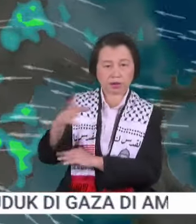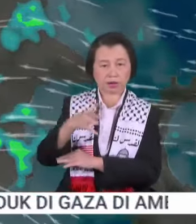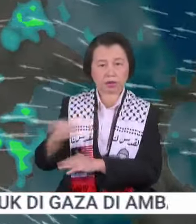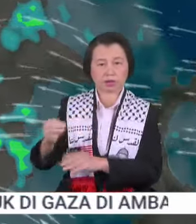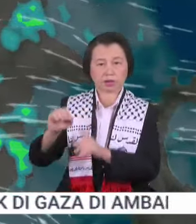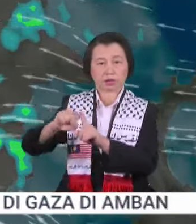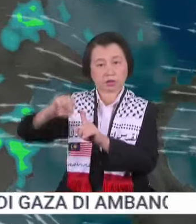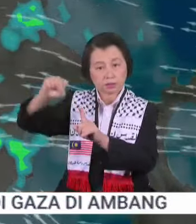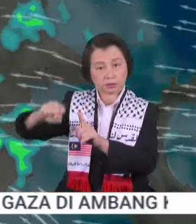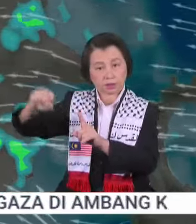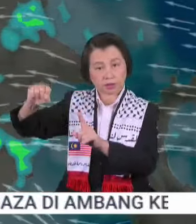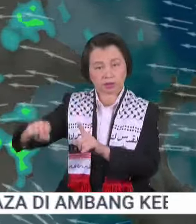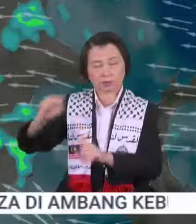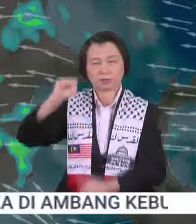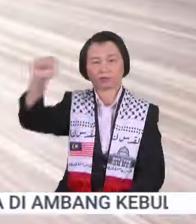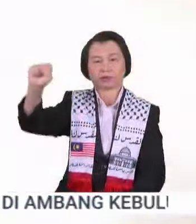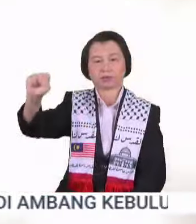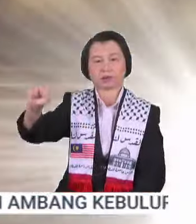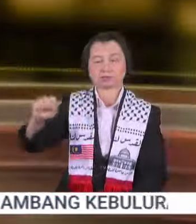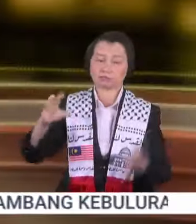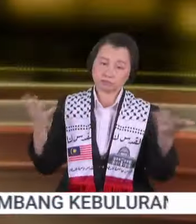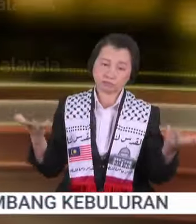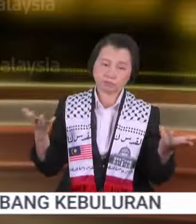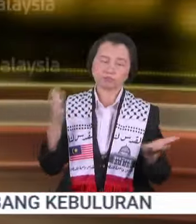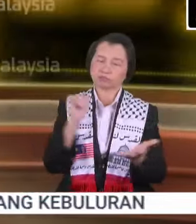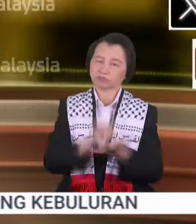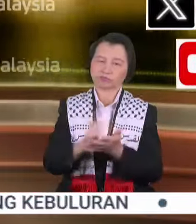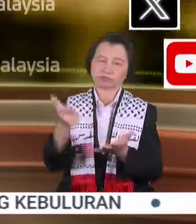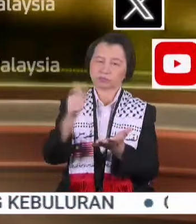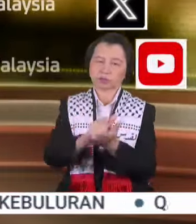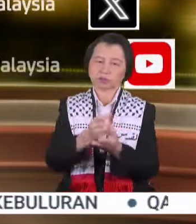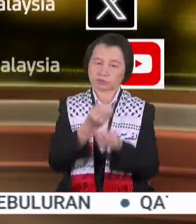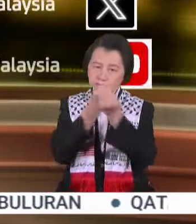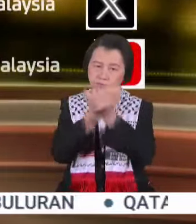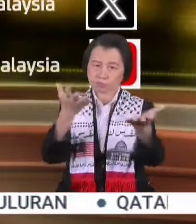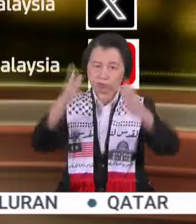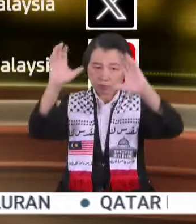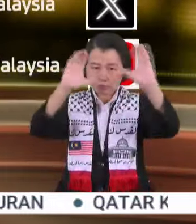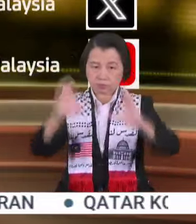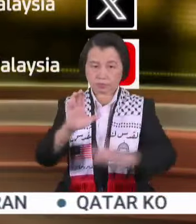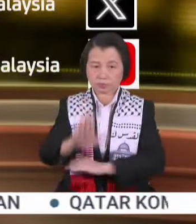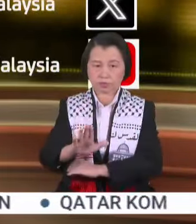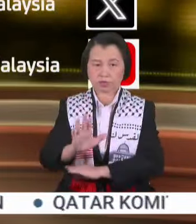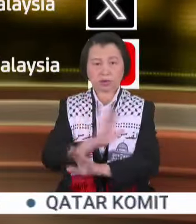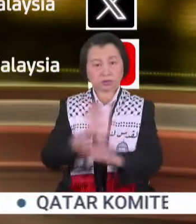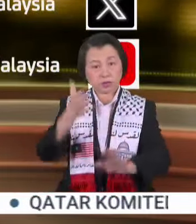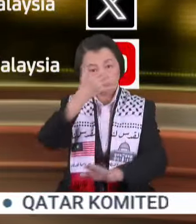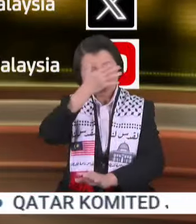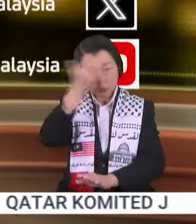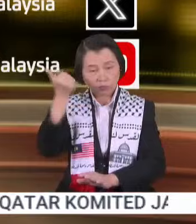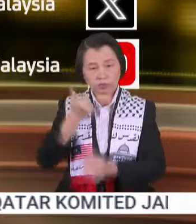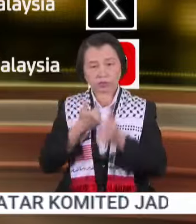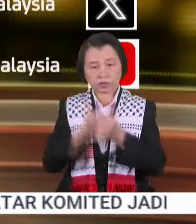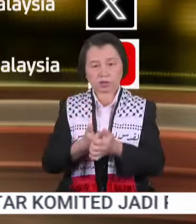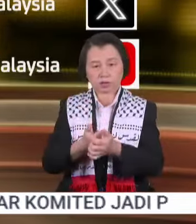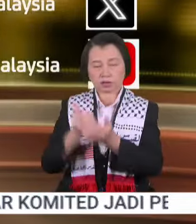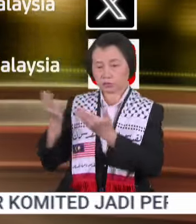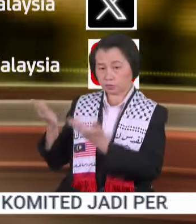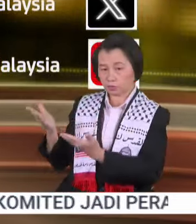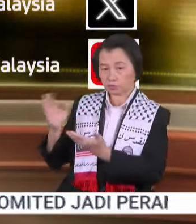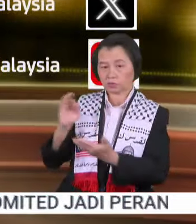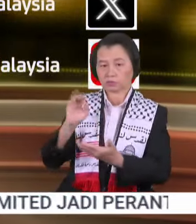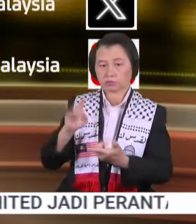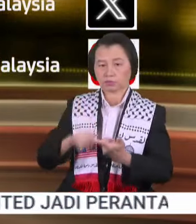bahagian sandakan di negeri Sabah. Baiklah, itu sahaja laporan cuaca untuk petang ini. Jangan lupa untuk ikuti kami di laman Sawang